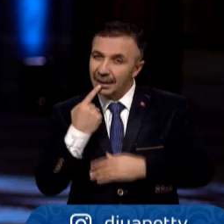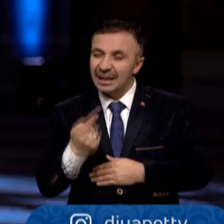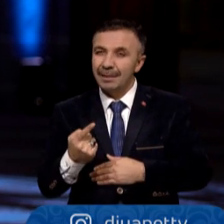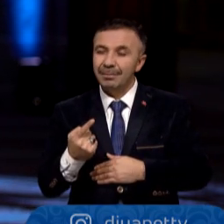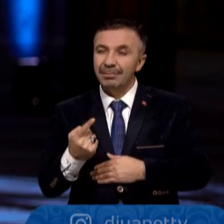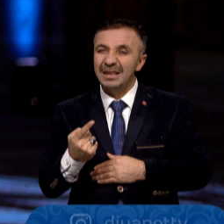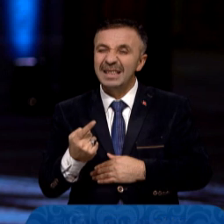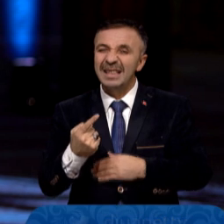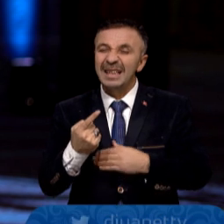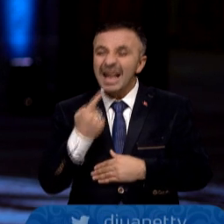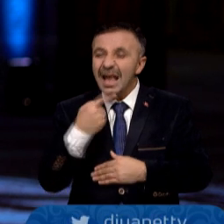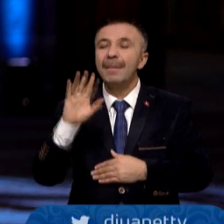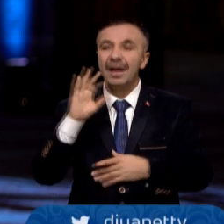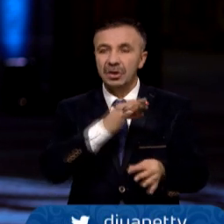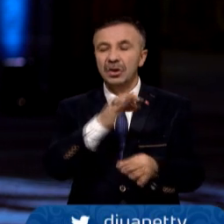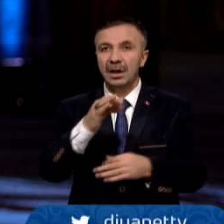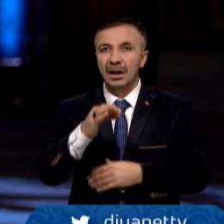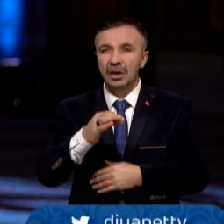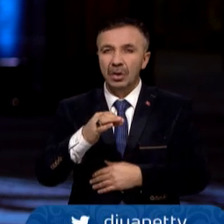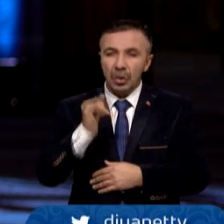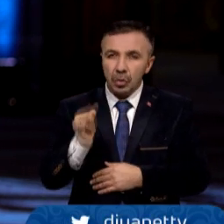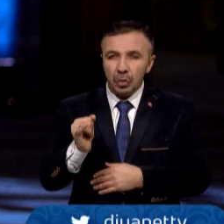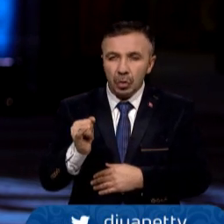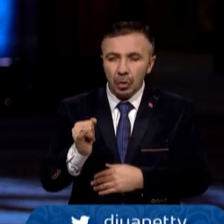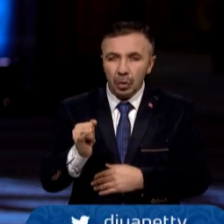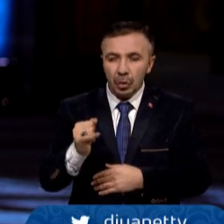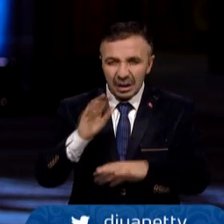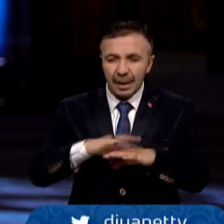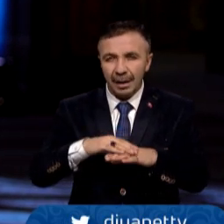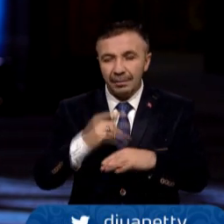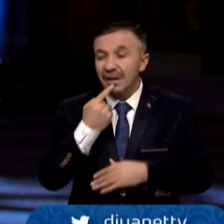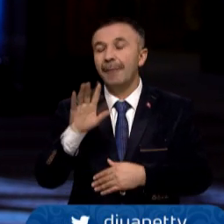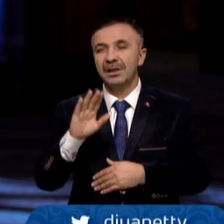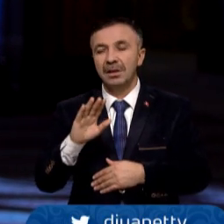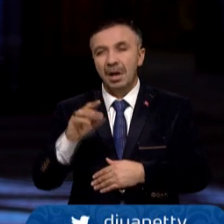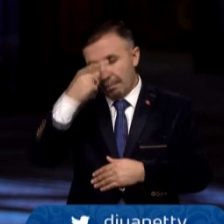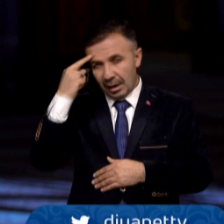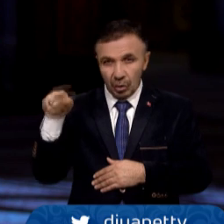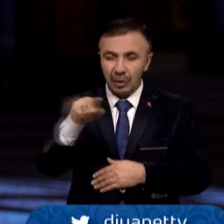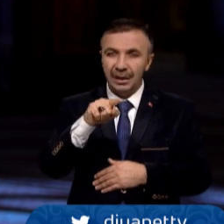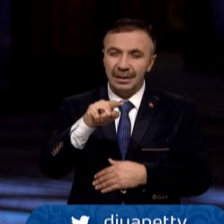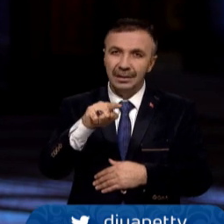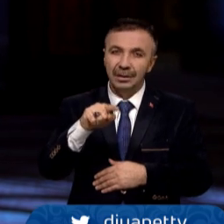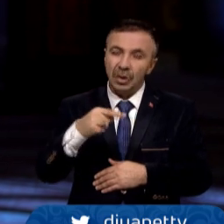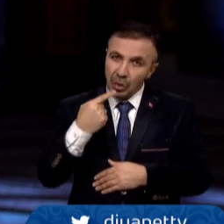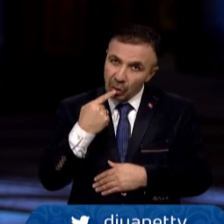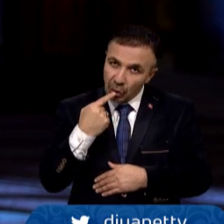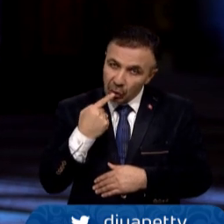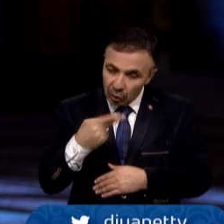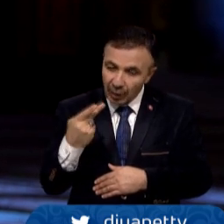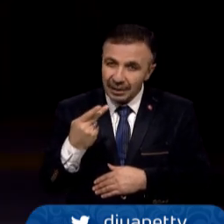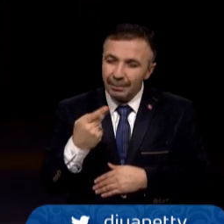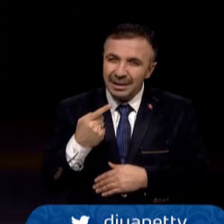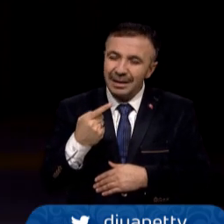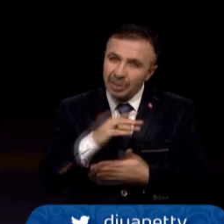izim dediğimizi demeyenlere kötü yüzde bakalım bu yanlıştır Belki onların katkısı bizi düzeye